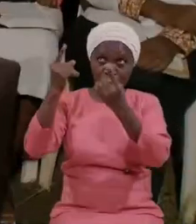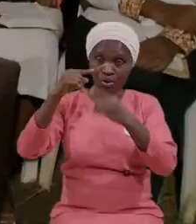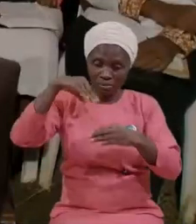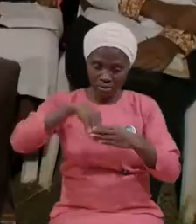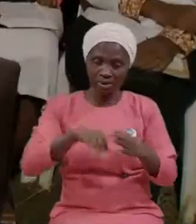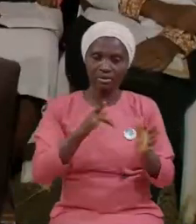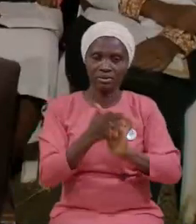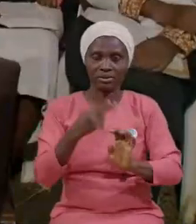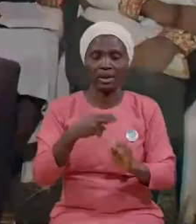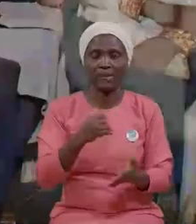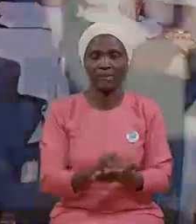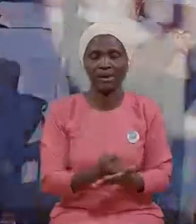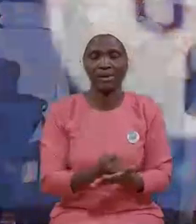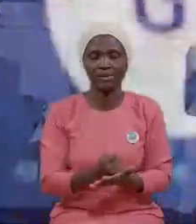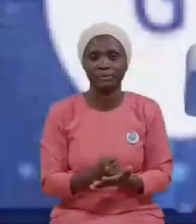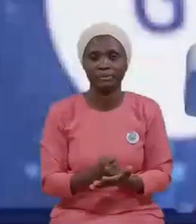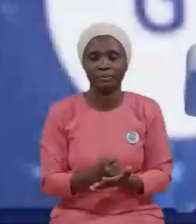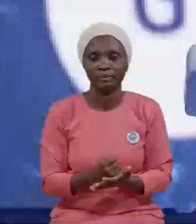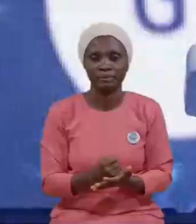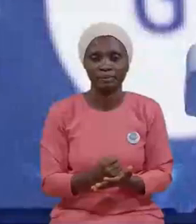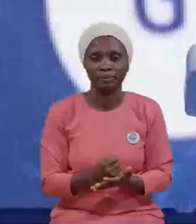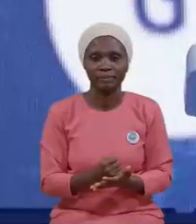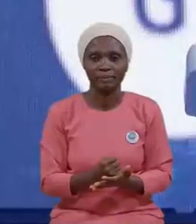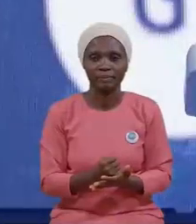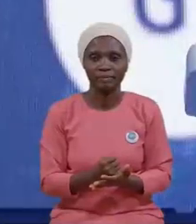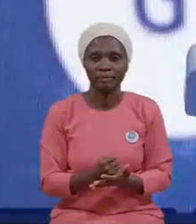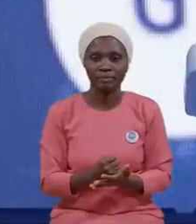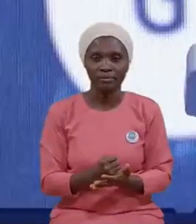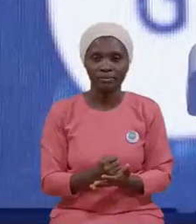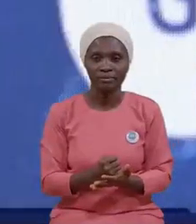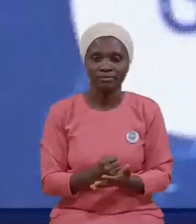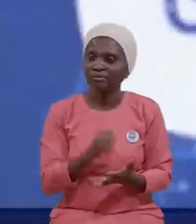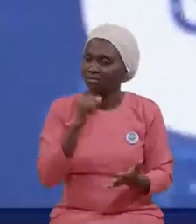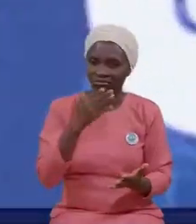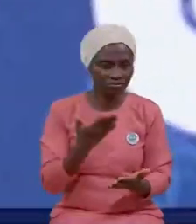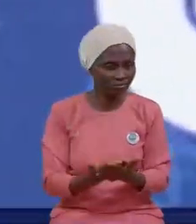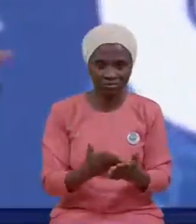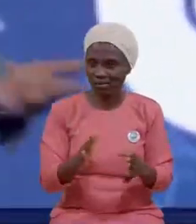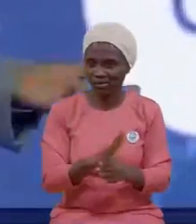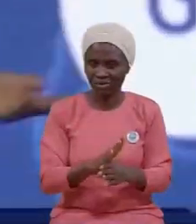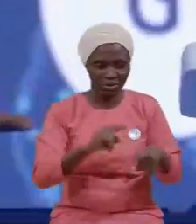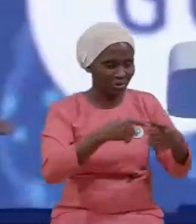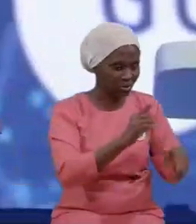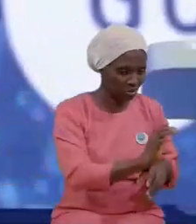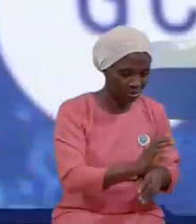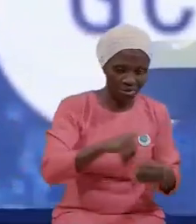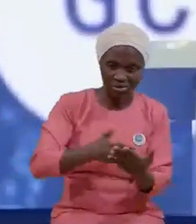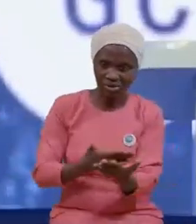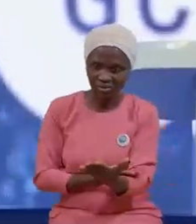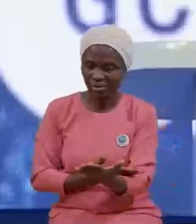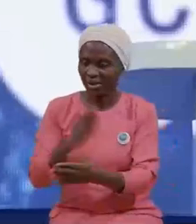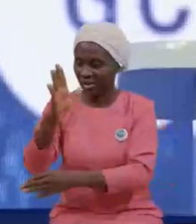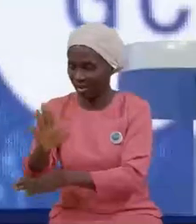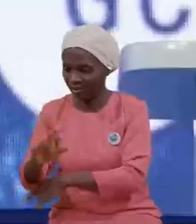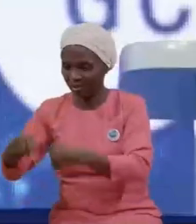qu'il vienne dans sa vie. Ce n'est pas suffisant d'aller à l'église le matin et l'après-midi de